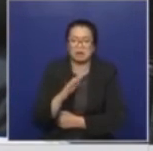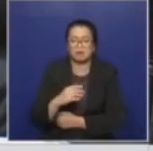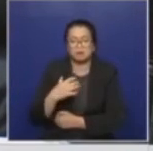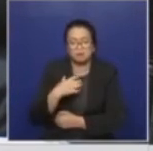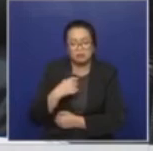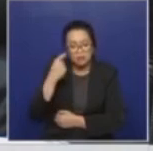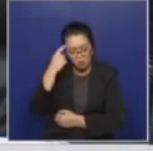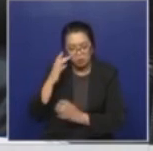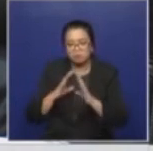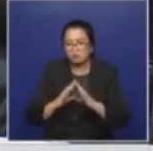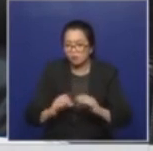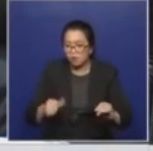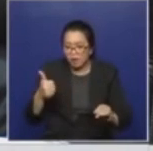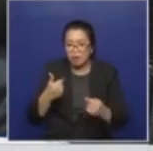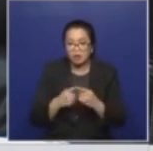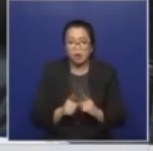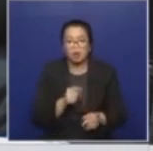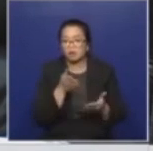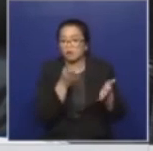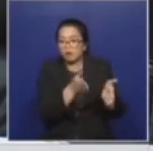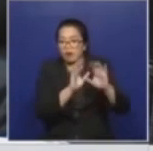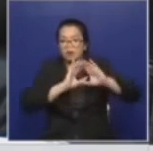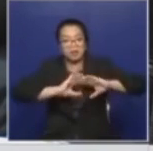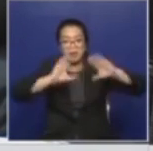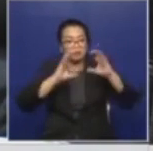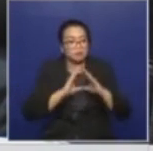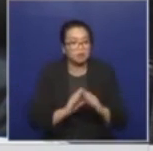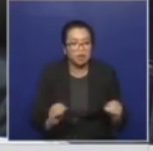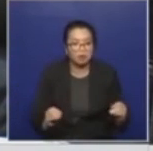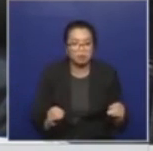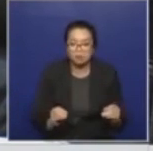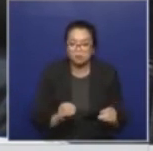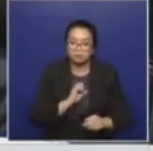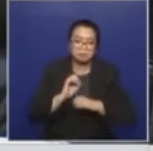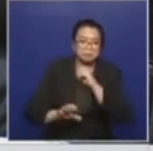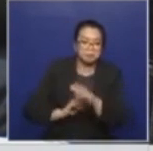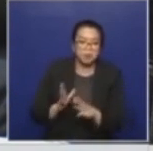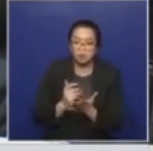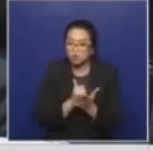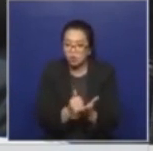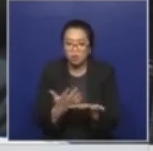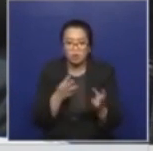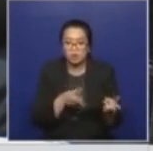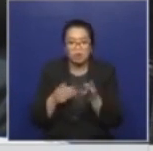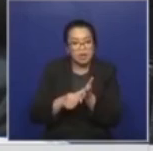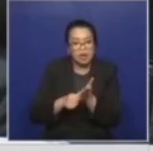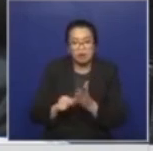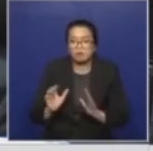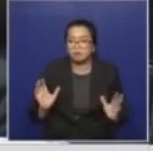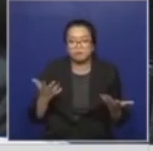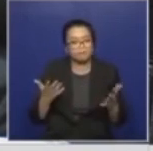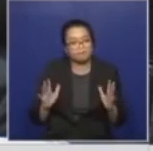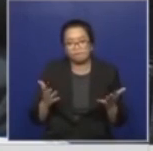ครับแต่ผู้ใหญ่ไม่ตอบสนองนี่แหละครับคือความที่พี่น้องประชาชนเขาบอกว่า